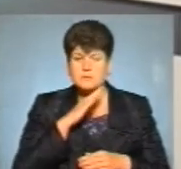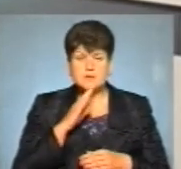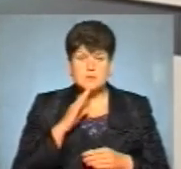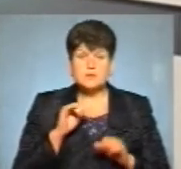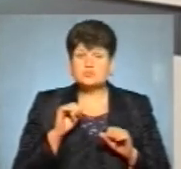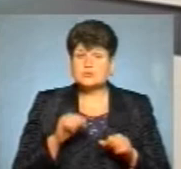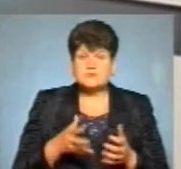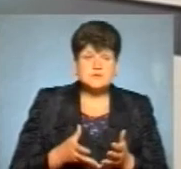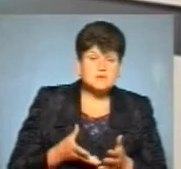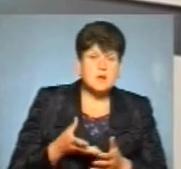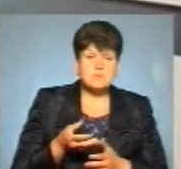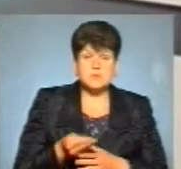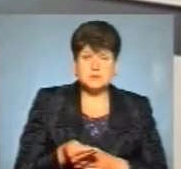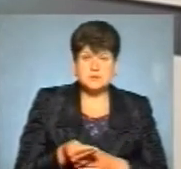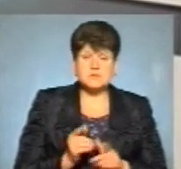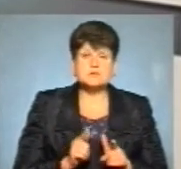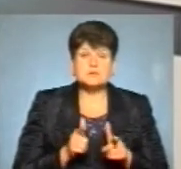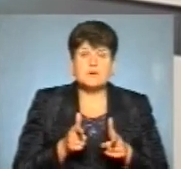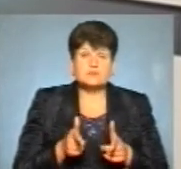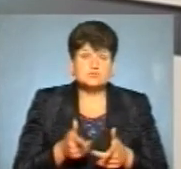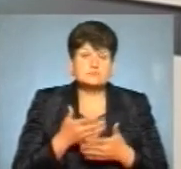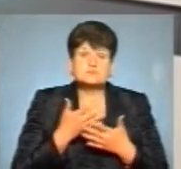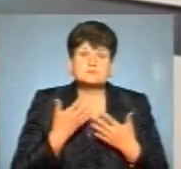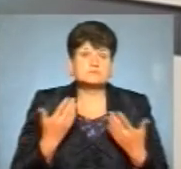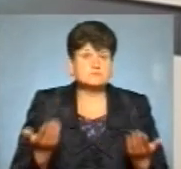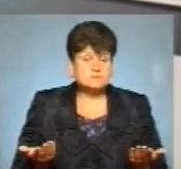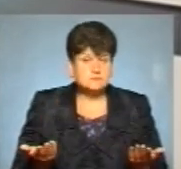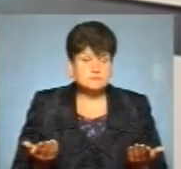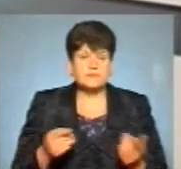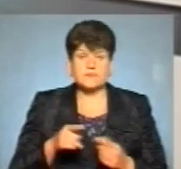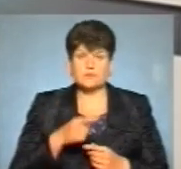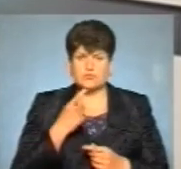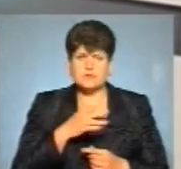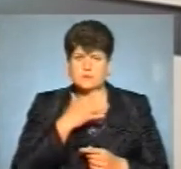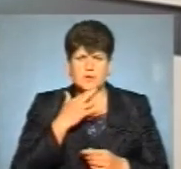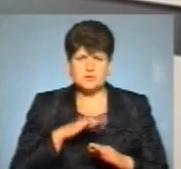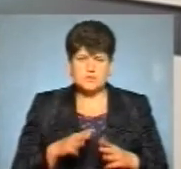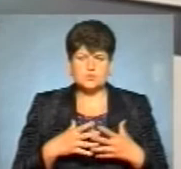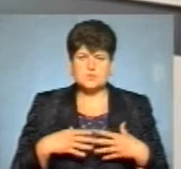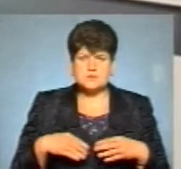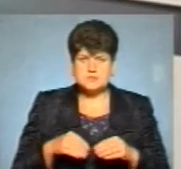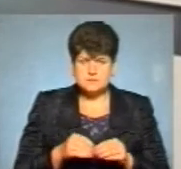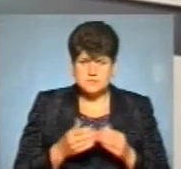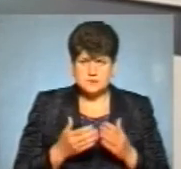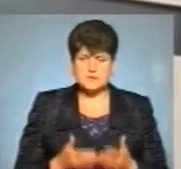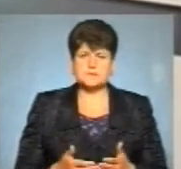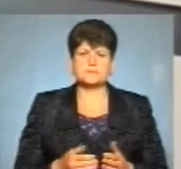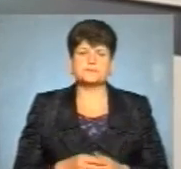можливості заплатити за вступ не мають. І він говорить, що він з багатодітної сім'ї.